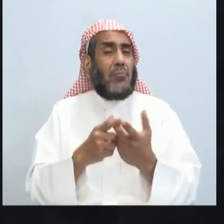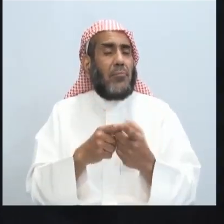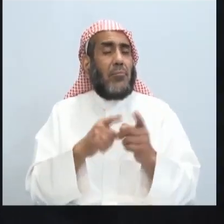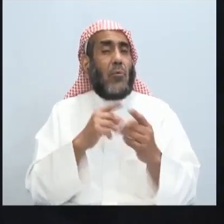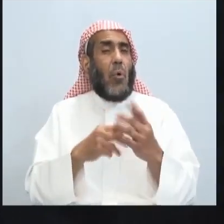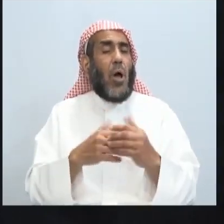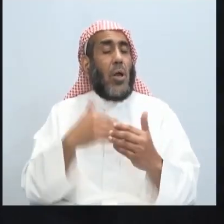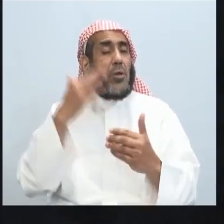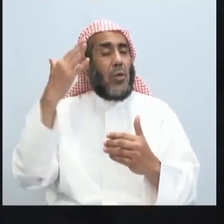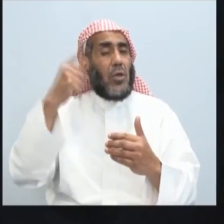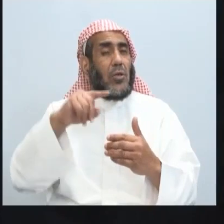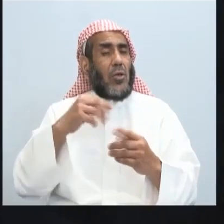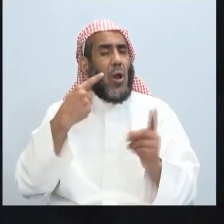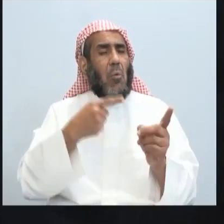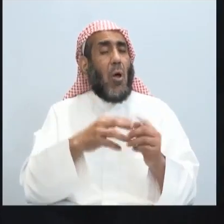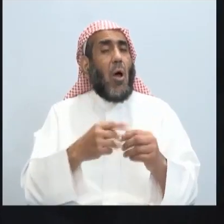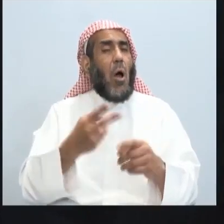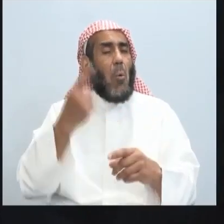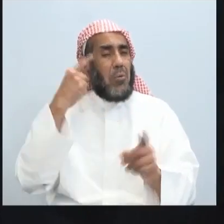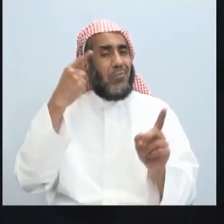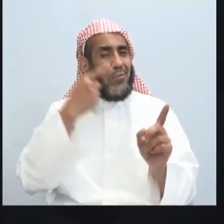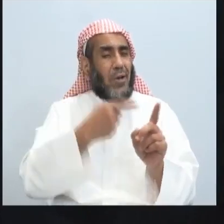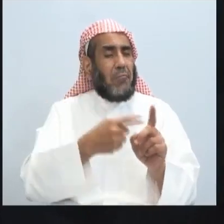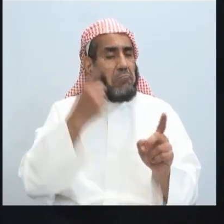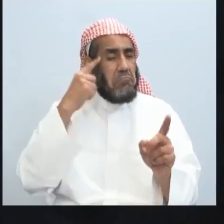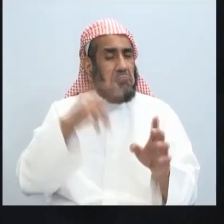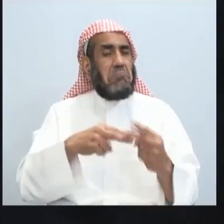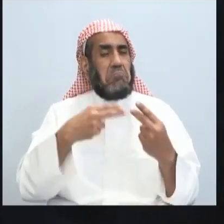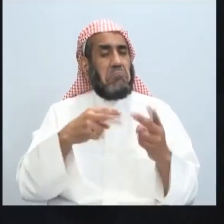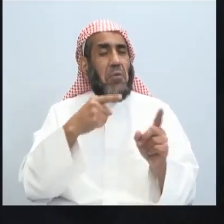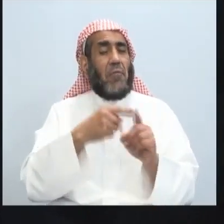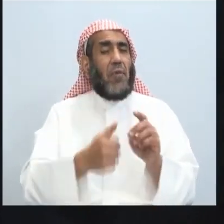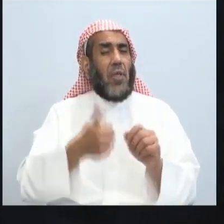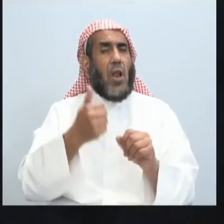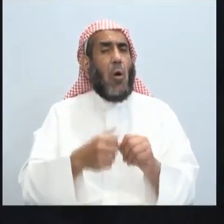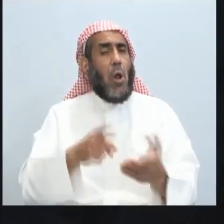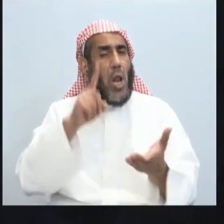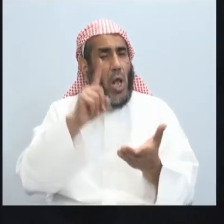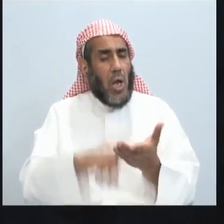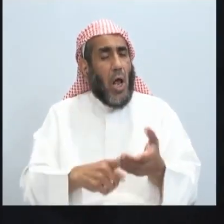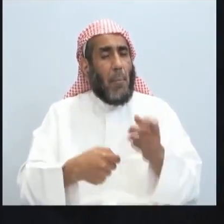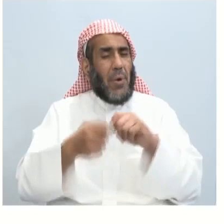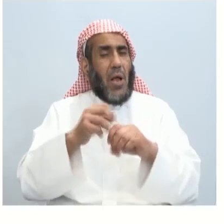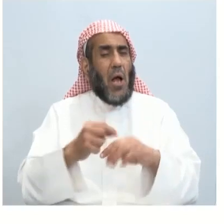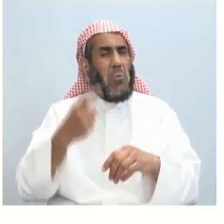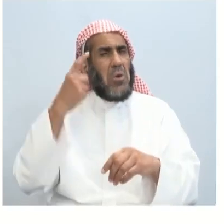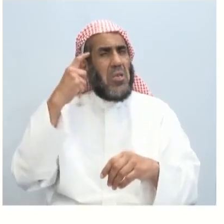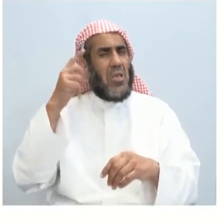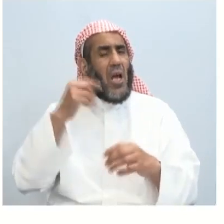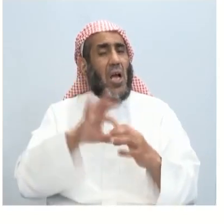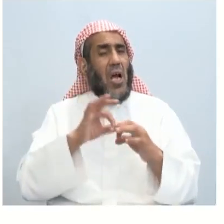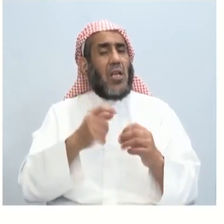دال على التقدير الاعمى او على الاعتراف بالفضل او على الاقرار بالكيمياء او على الاعتقاد